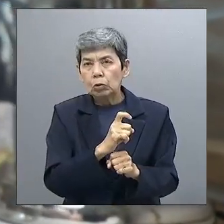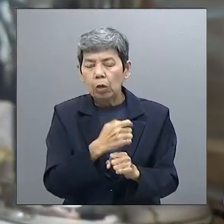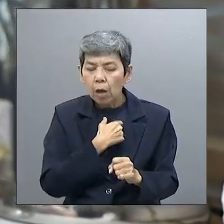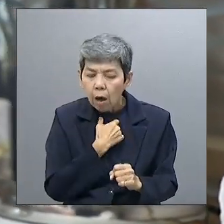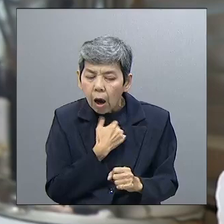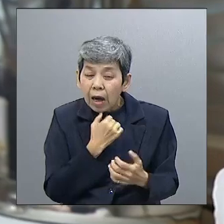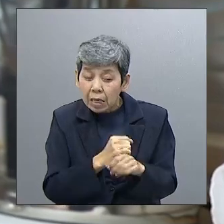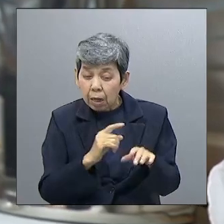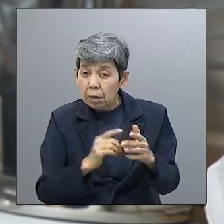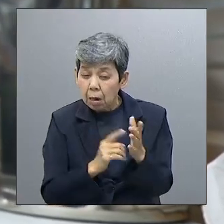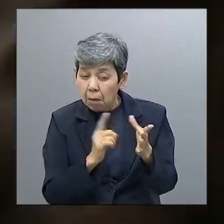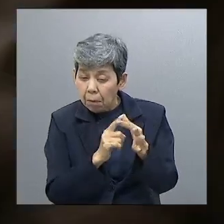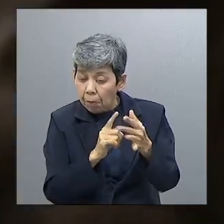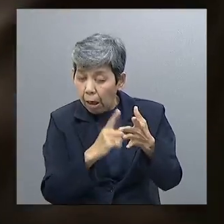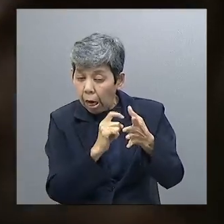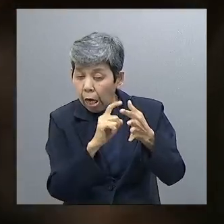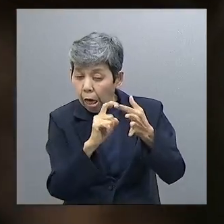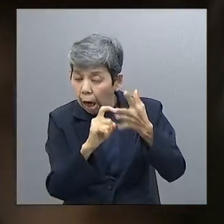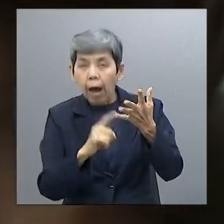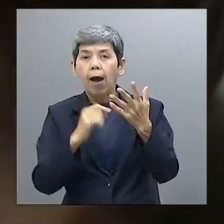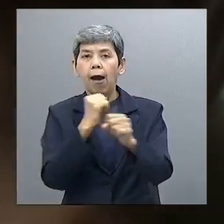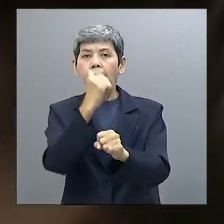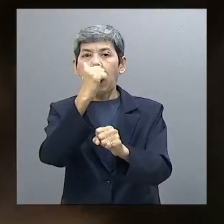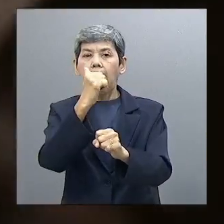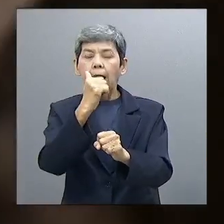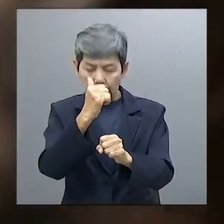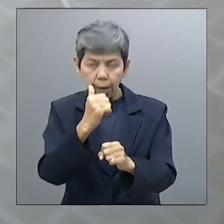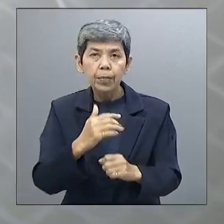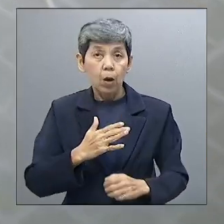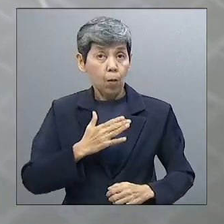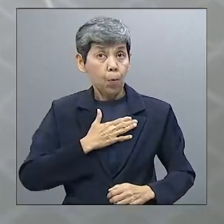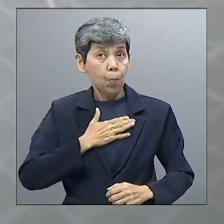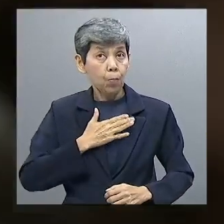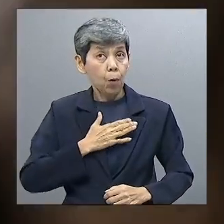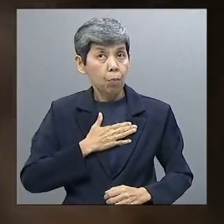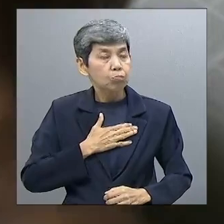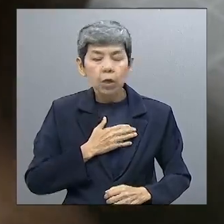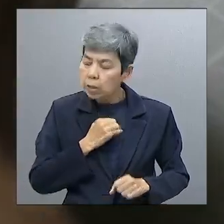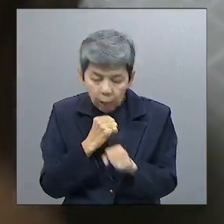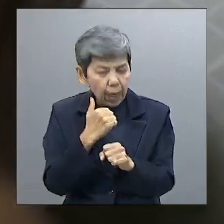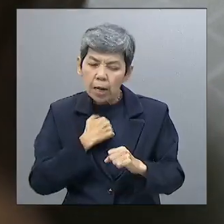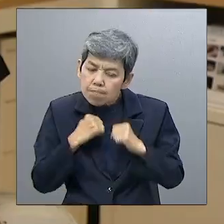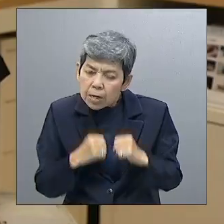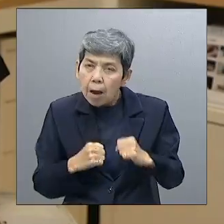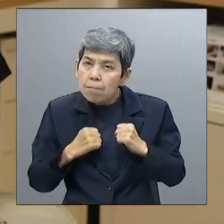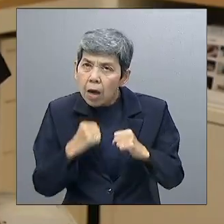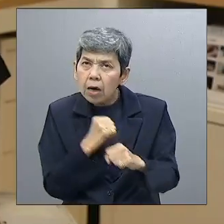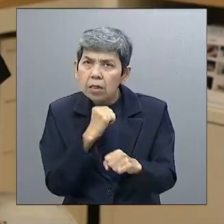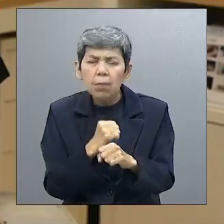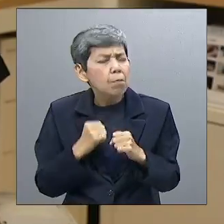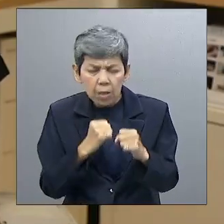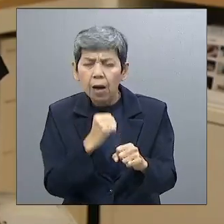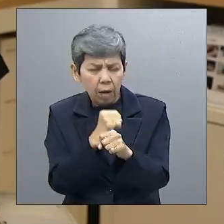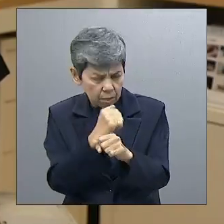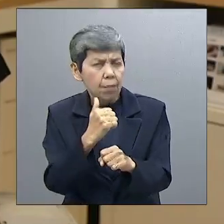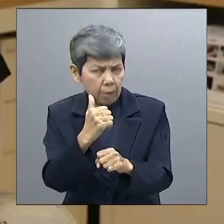ราว่า4ครั้ง4แบบเนี่ยมันไม่ได้จนต้องแบบต้องวิธีนี้มันถึงจะได้สำหรับผมอ่ะไม่มีอะไรยากแล้วผมก็อยากจะบอกทุกคนว่าจริงๆแล้วมันไม่มีอะไรยากส